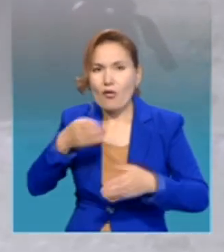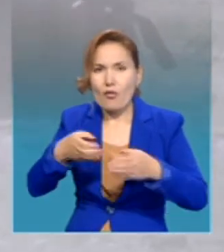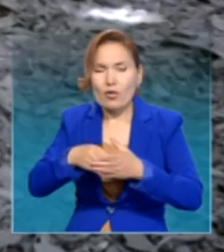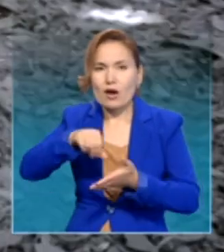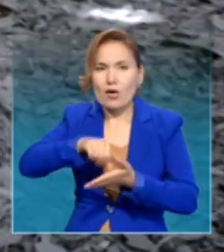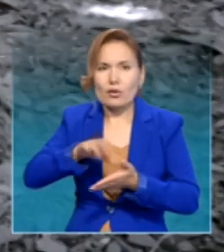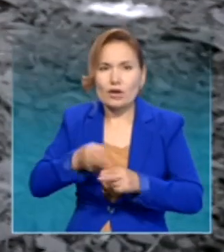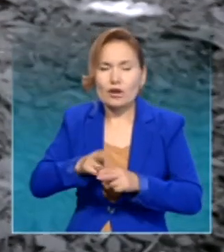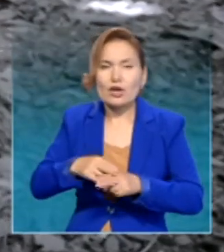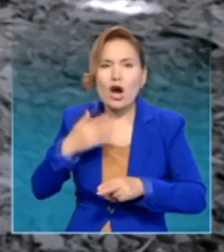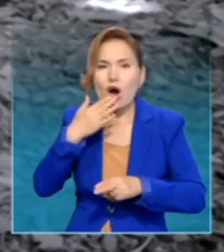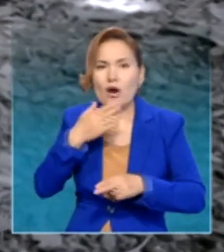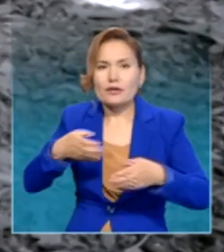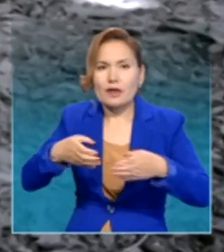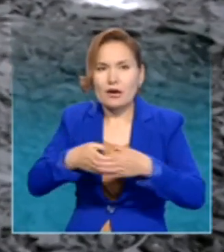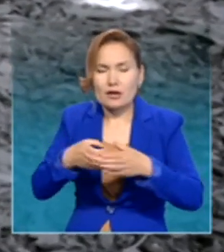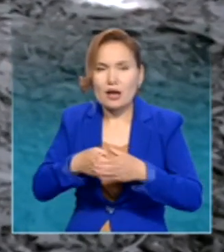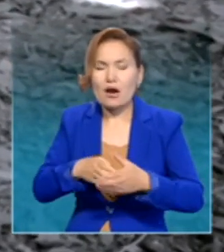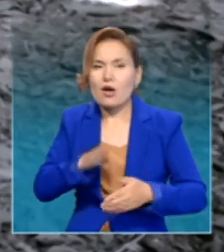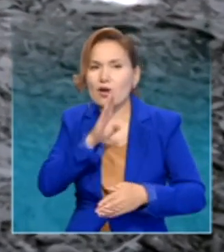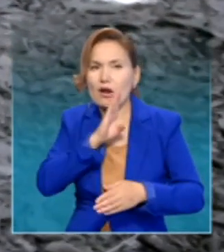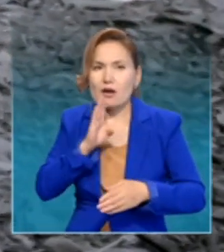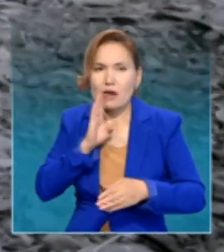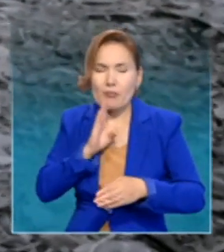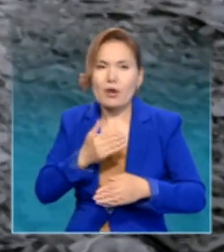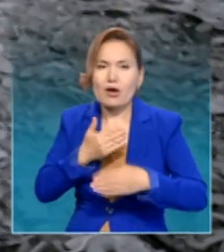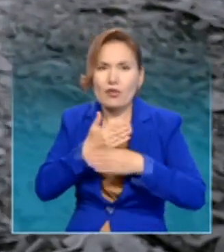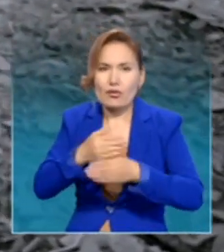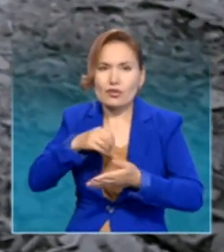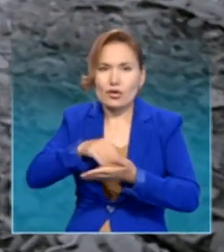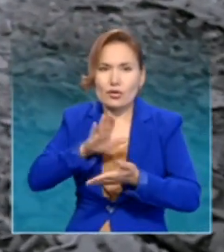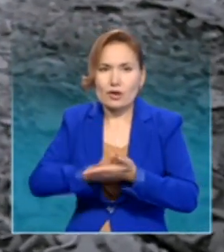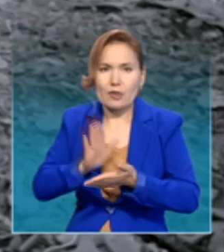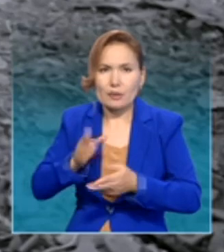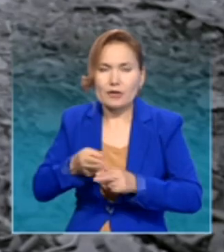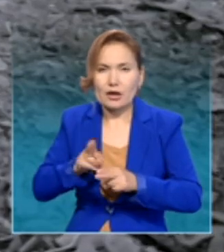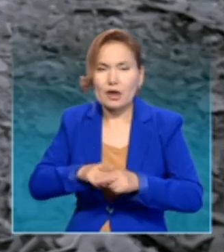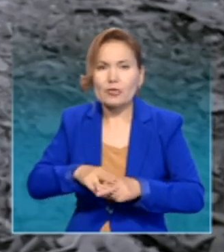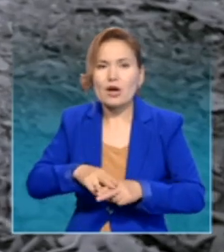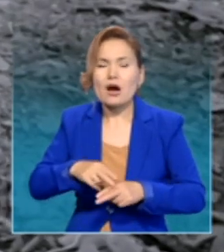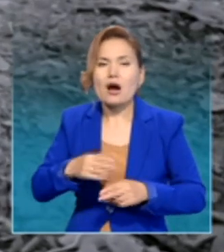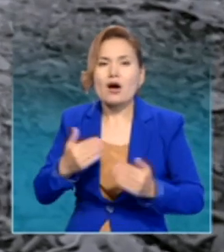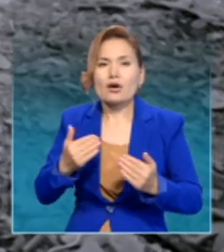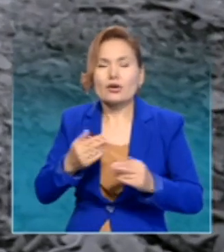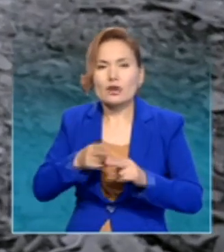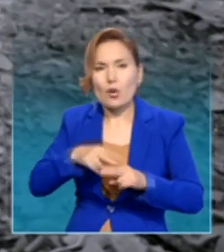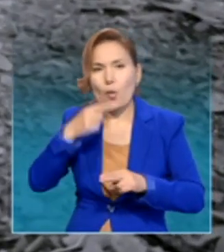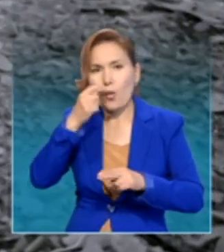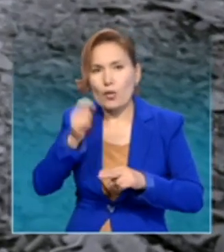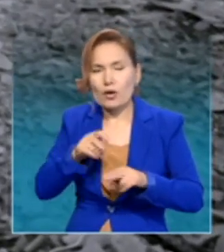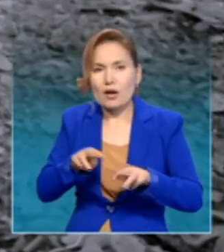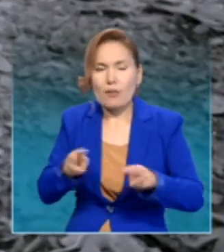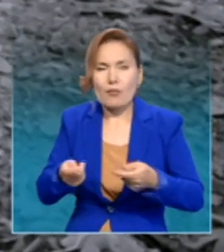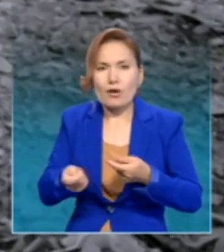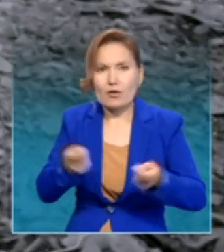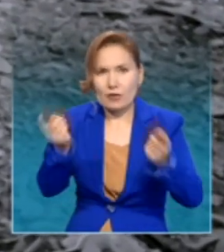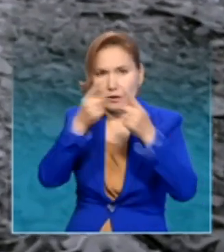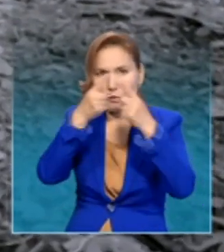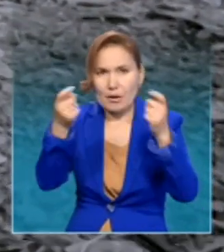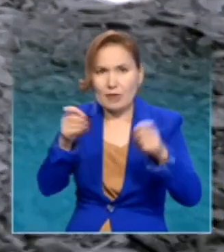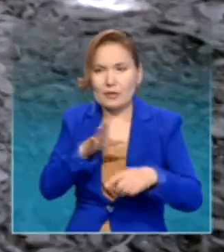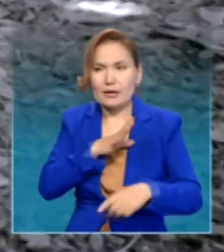қарулы күштері мен ұлттық гвардиясында қосымша күш ретінде тіркеуде болады. Мұны осы елдің ұлттық қауіпсіздік және қорғаныс кеңесі